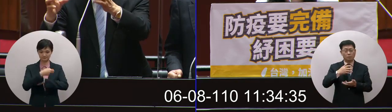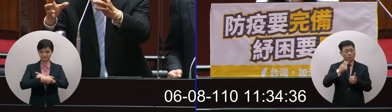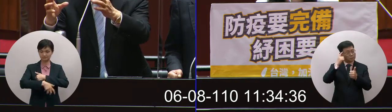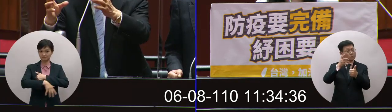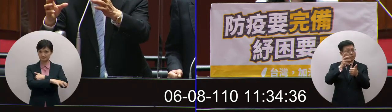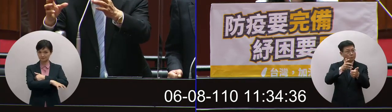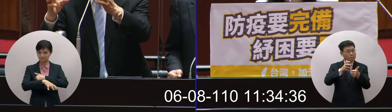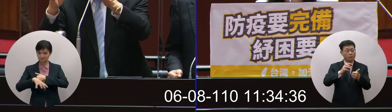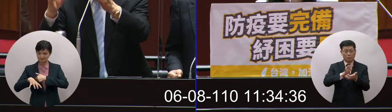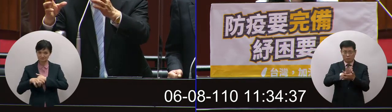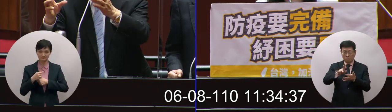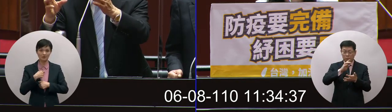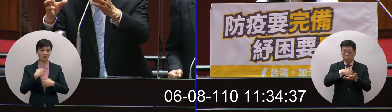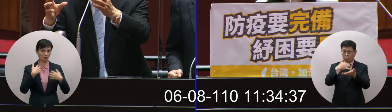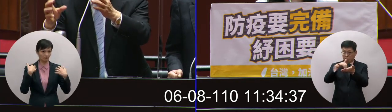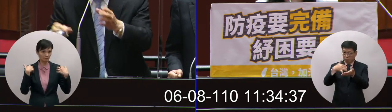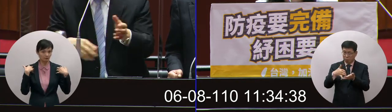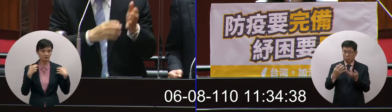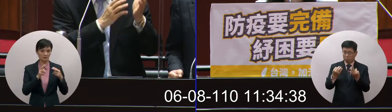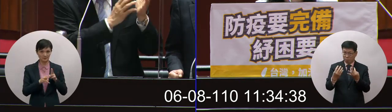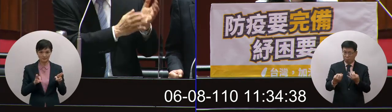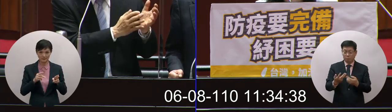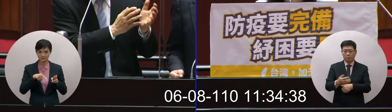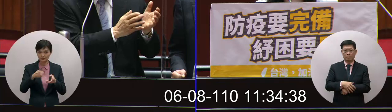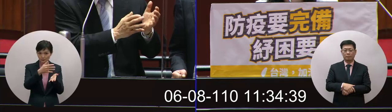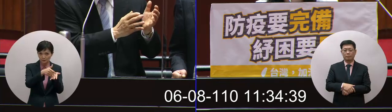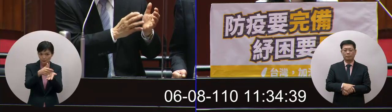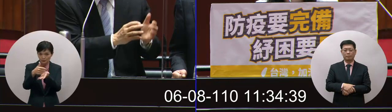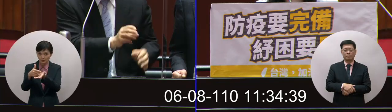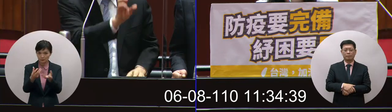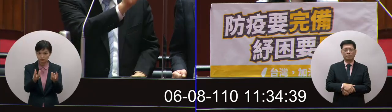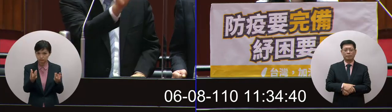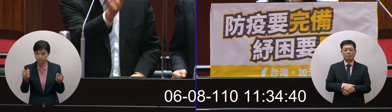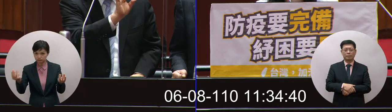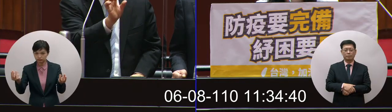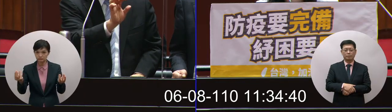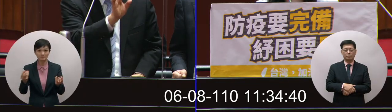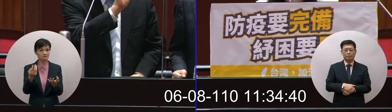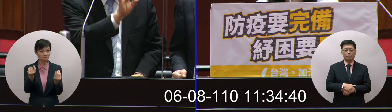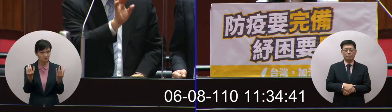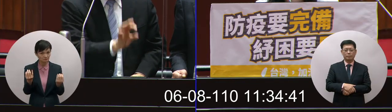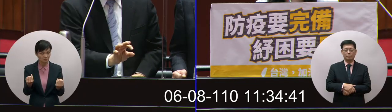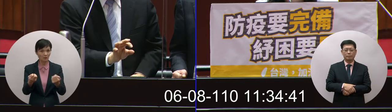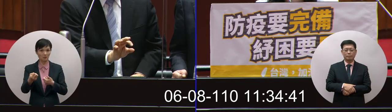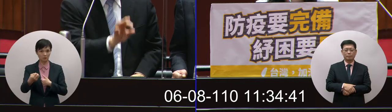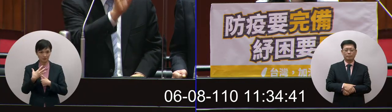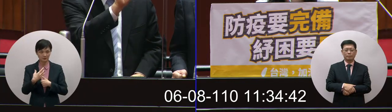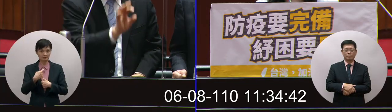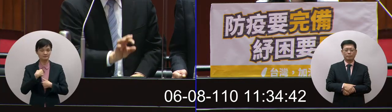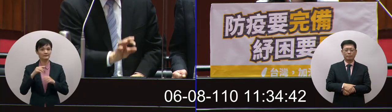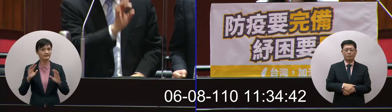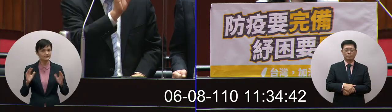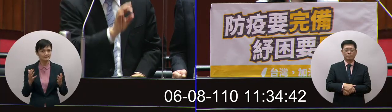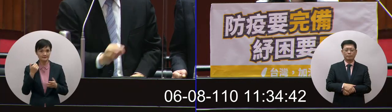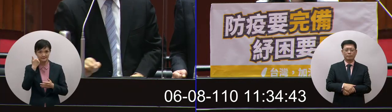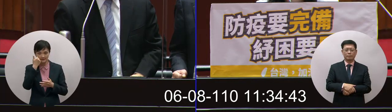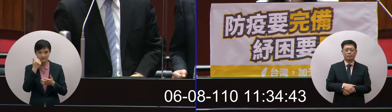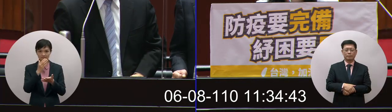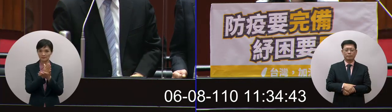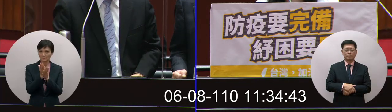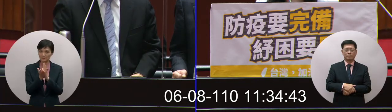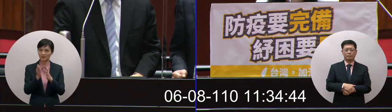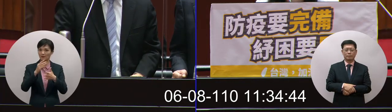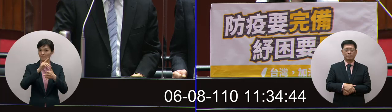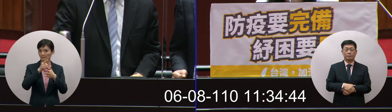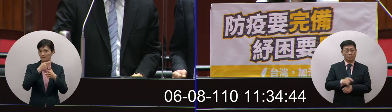在这个数量 盘点和这个数量之下， 在合规的数量下，框列是哪些人，要怎么样子的顺